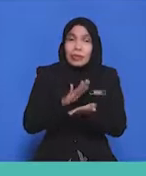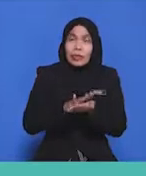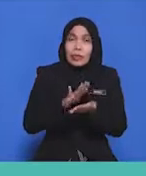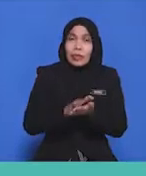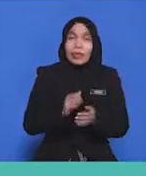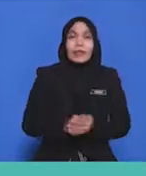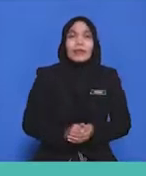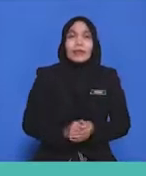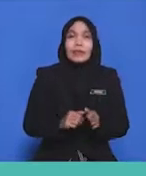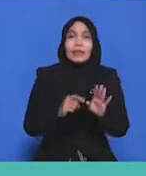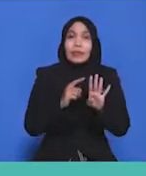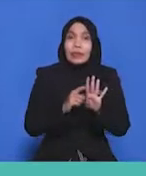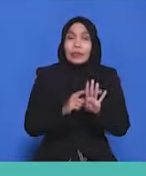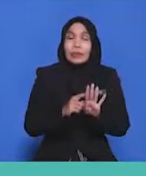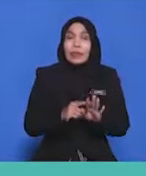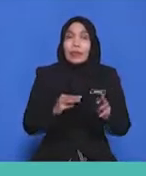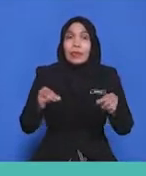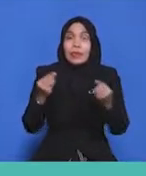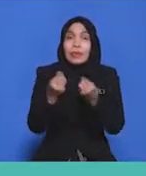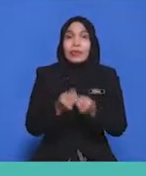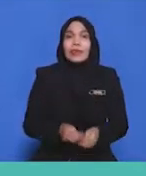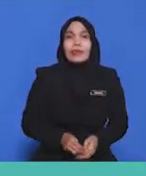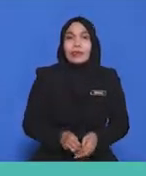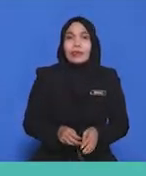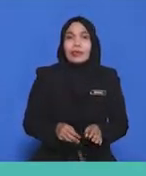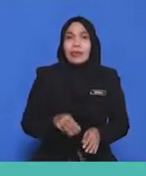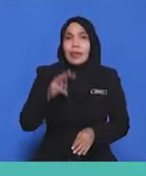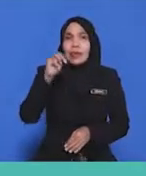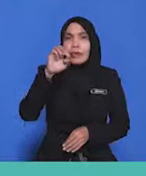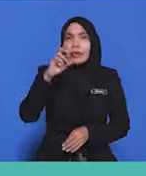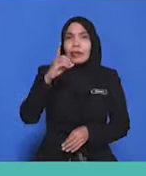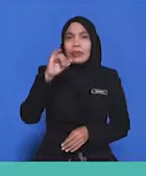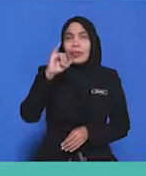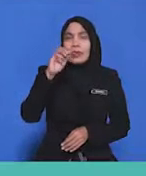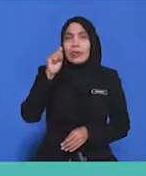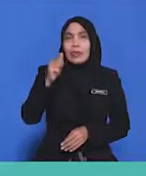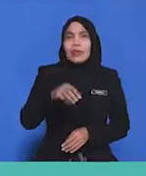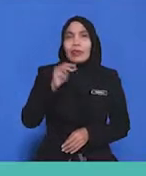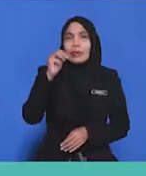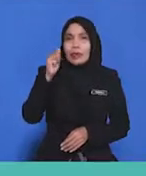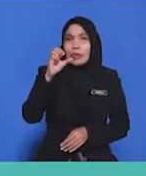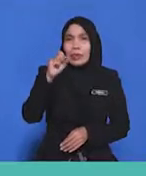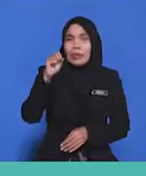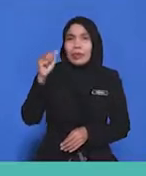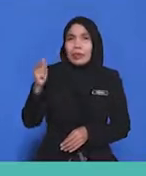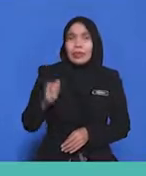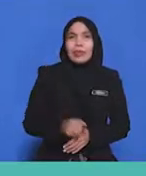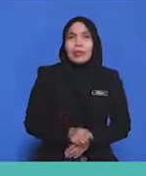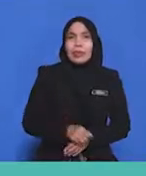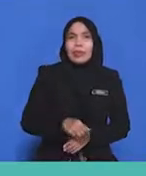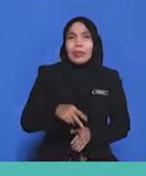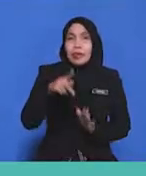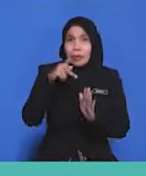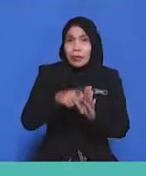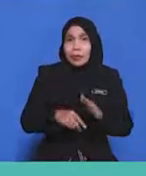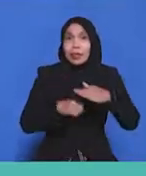komuniti, media masa dan persekitaran. Ini bermakna individu yang melibatkan